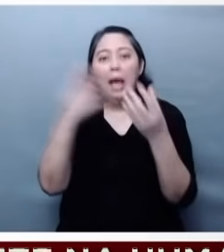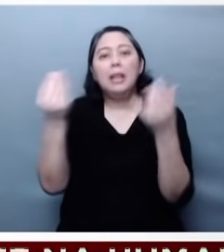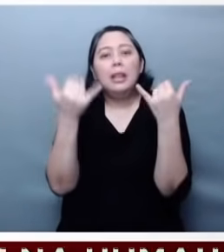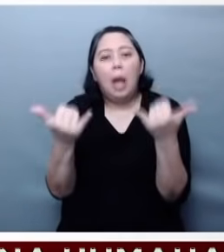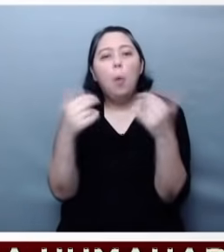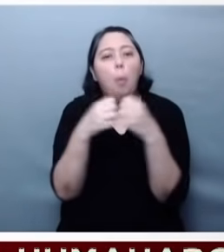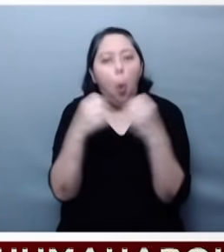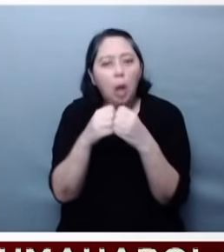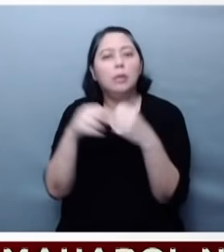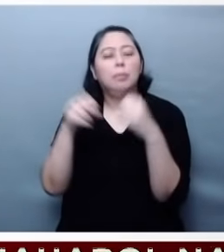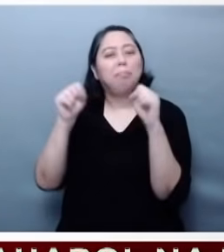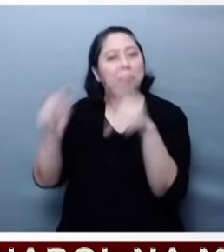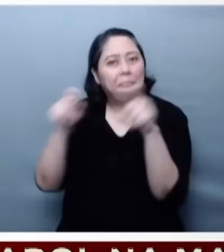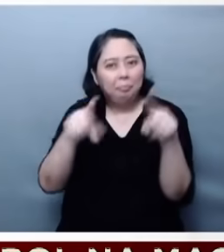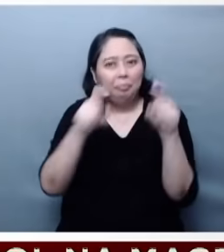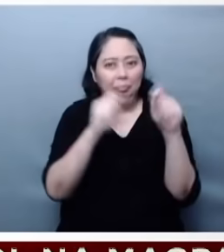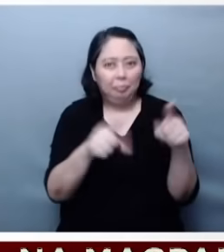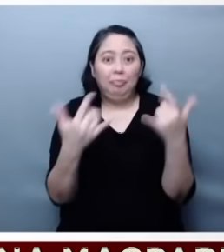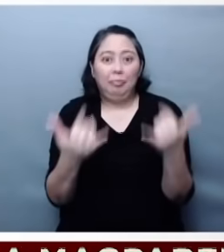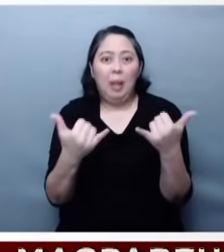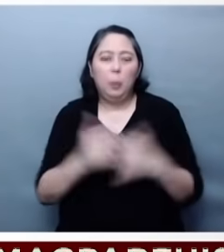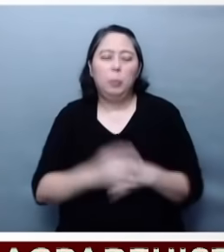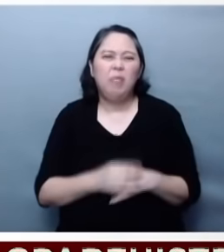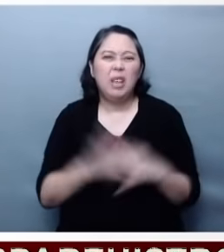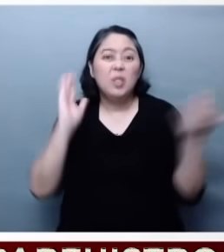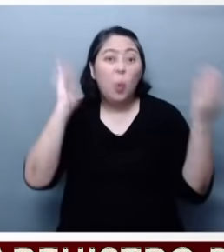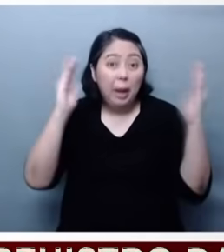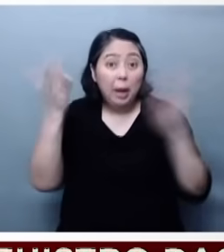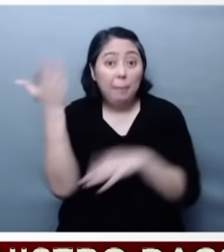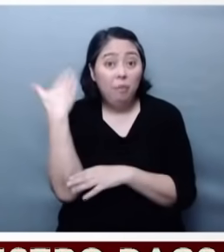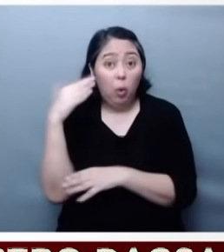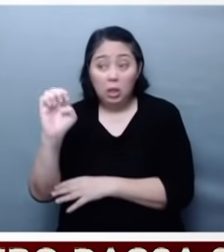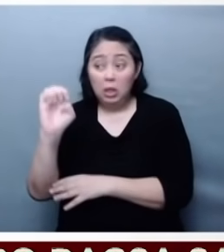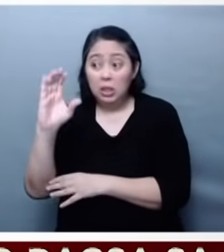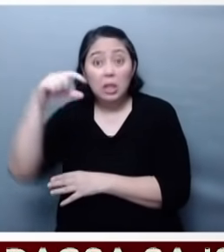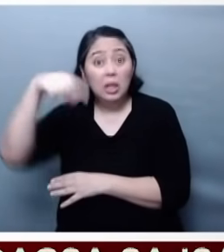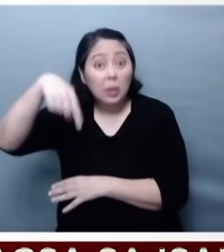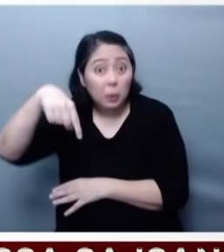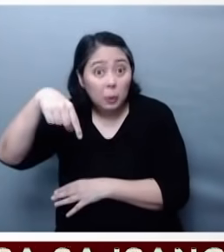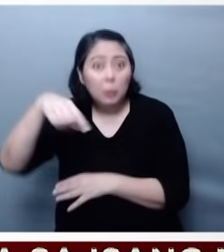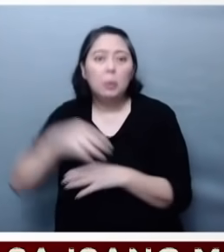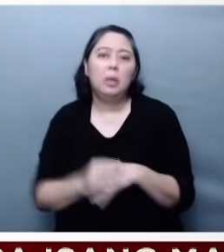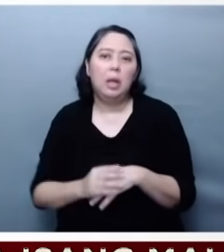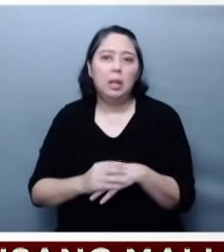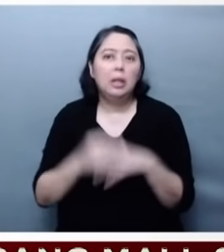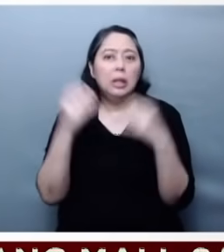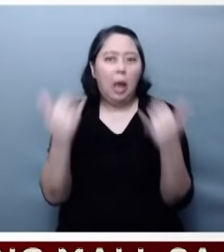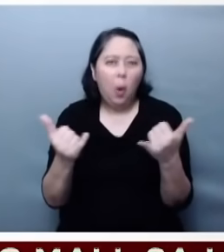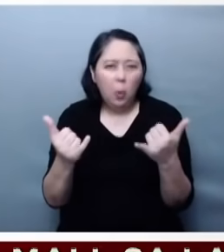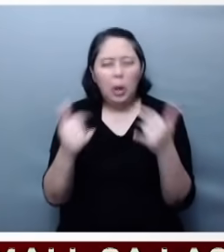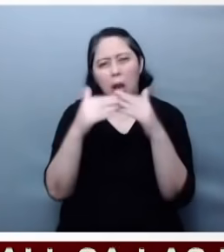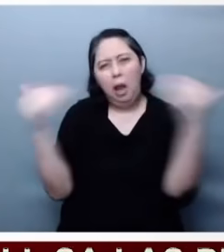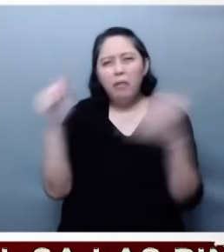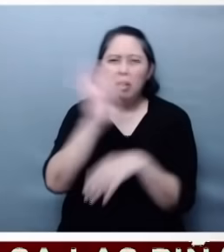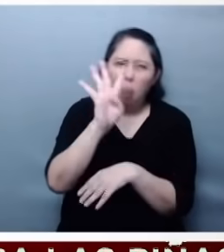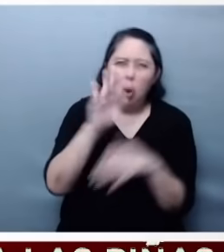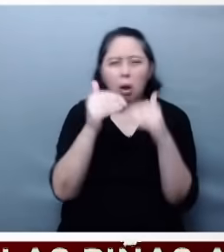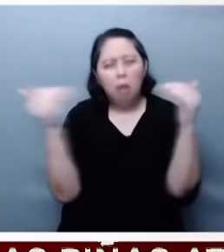nag-lockdown ng ECQ. It's easier for us to work our business around this new alert level